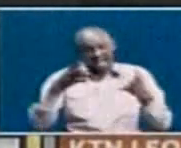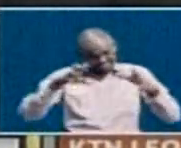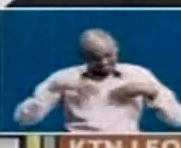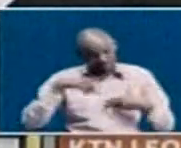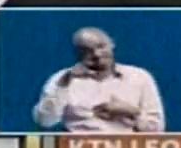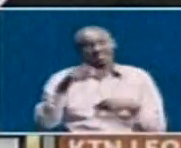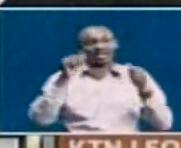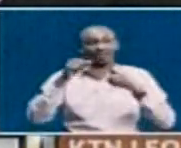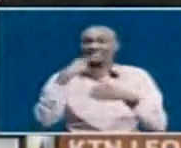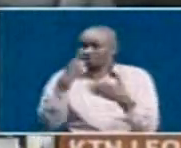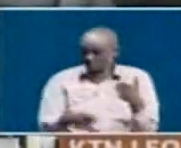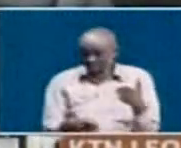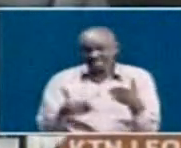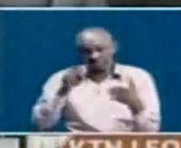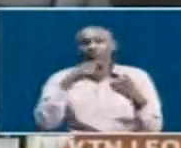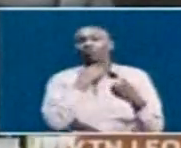hiyo wakidai kuwa